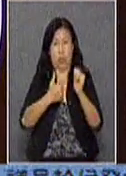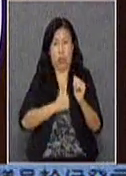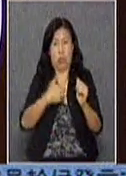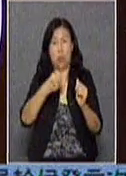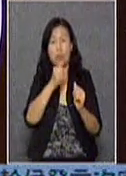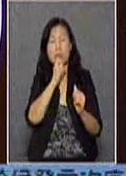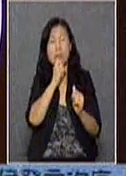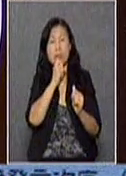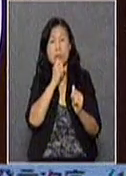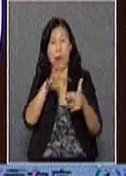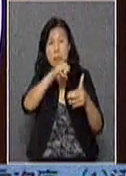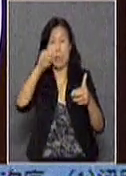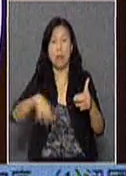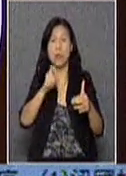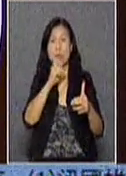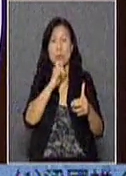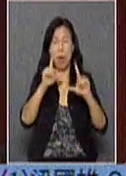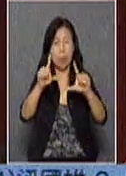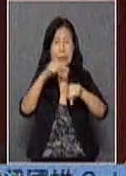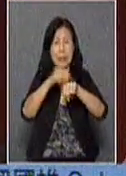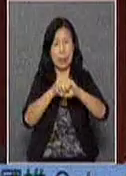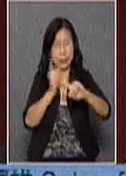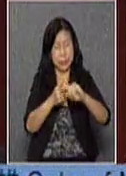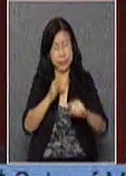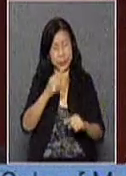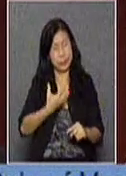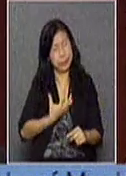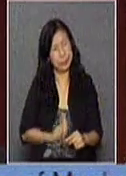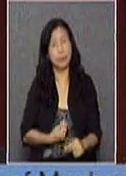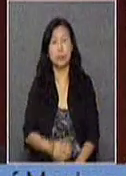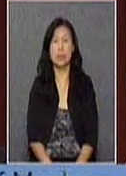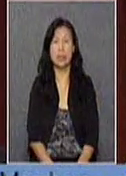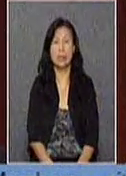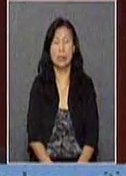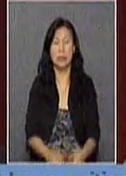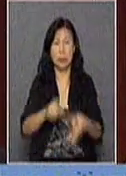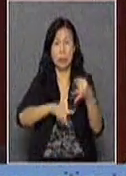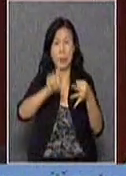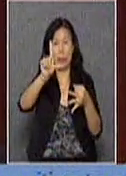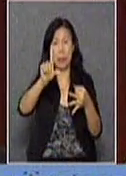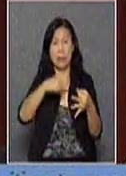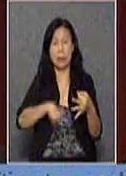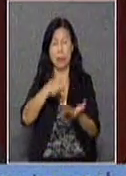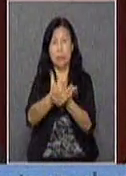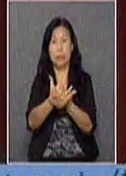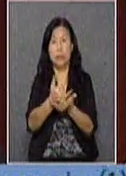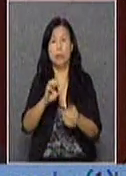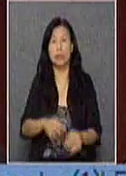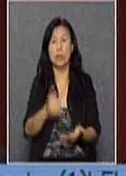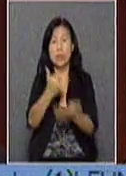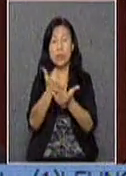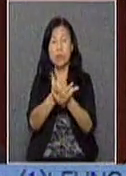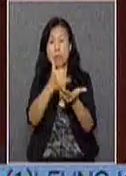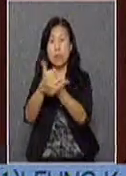我回應的時間，表示遺憾。 梁家傑議員，梁家傑議員不在席，在席嘅議員有